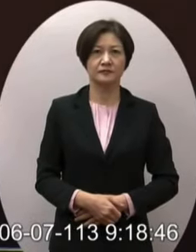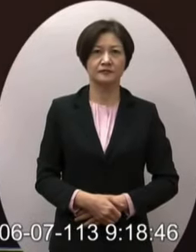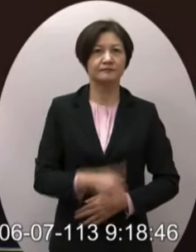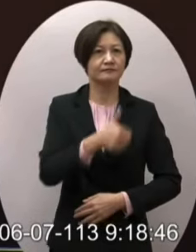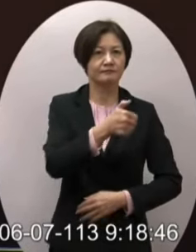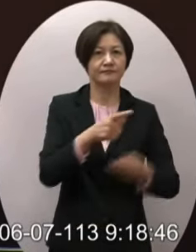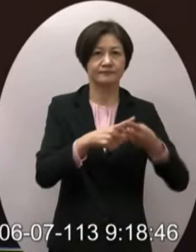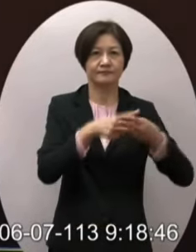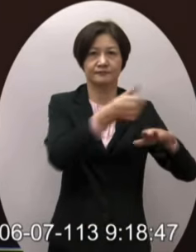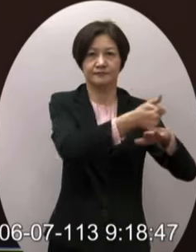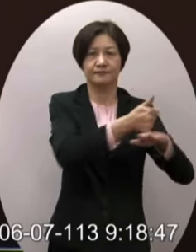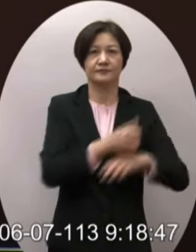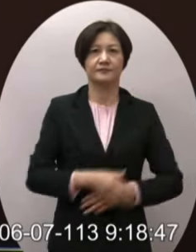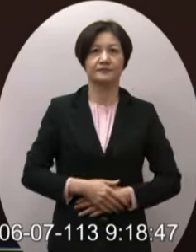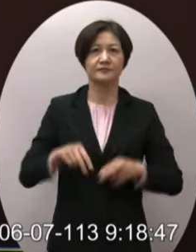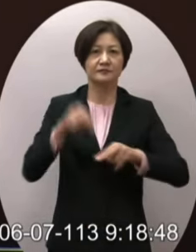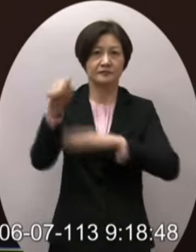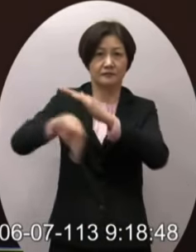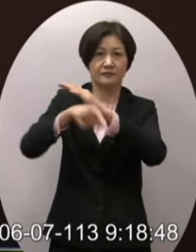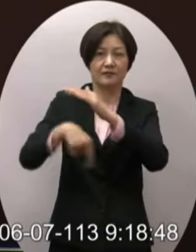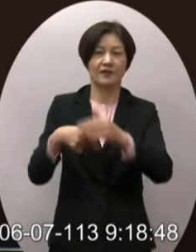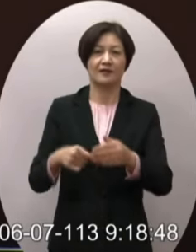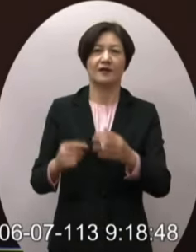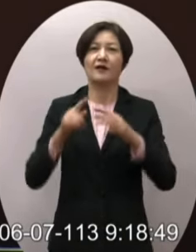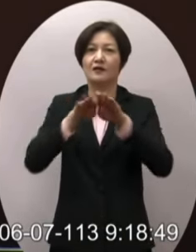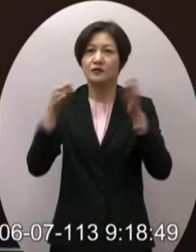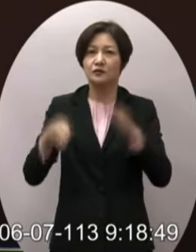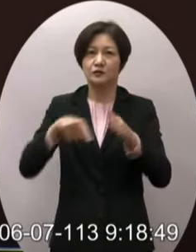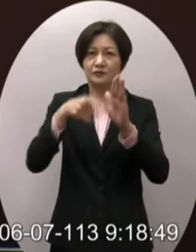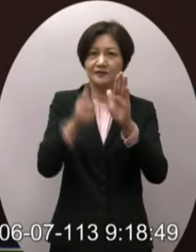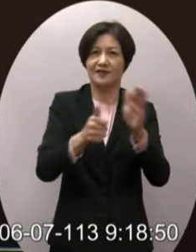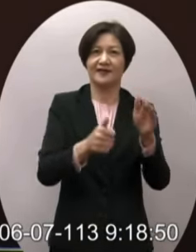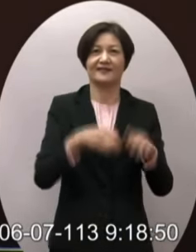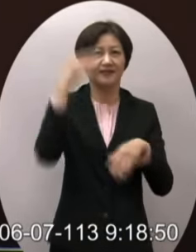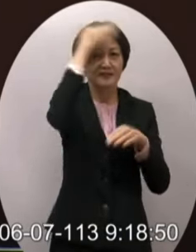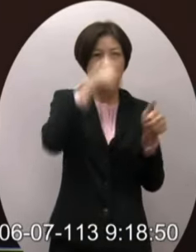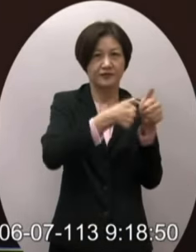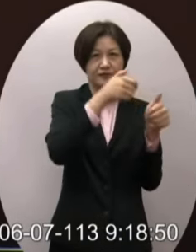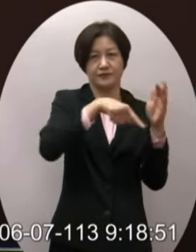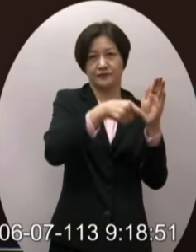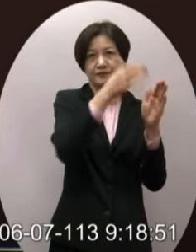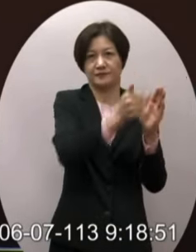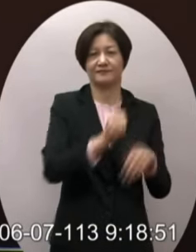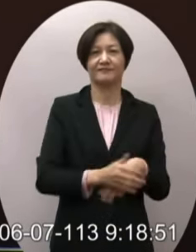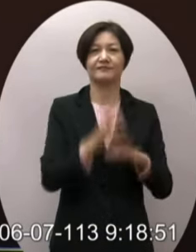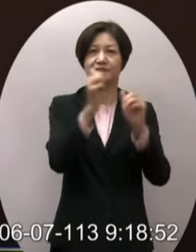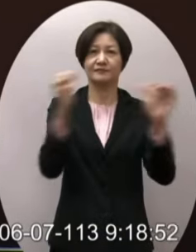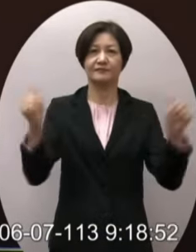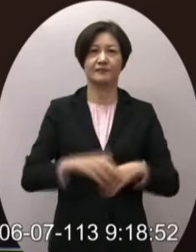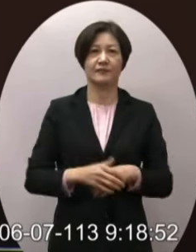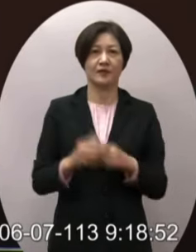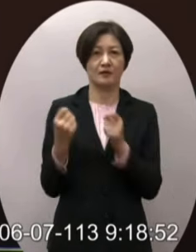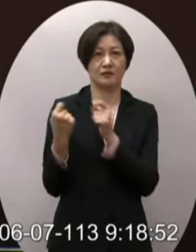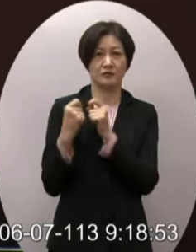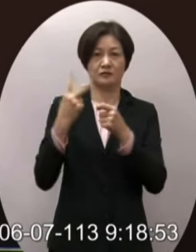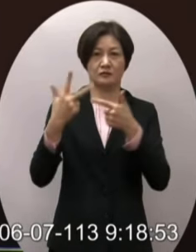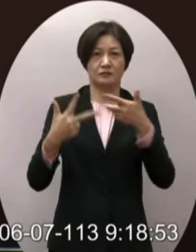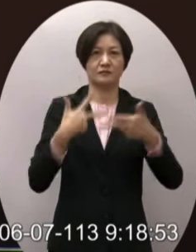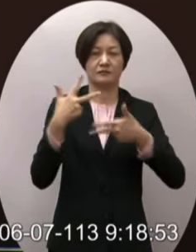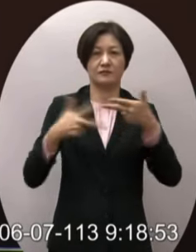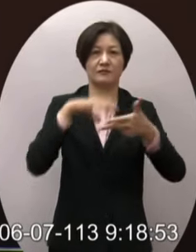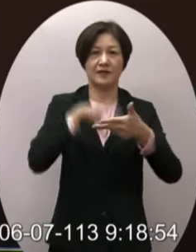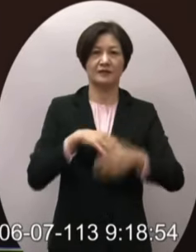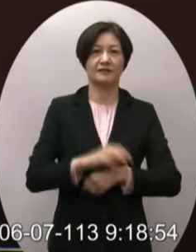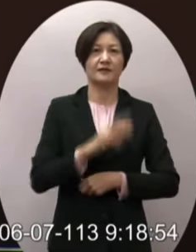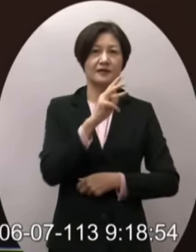好，谢谢主席。行政院卓院长、正副院长、各位部会首长，最近2个礼拜